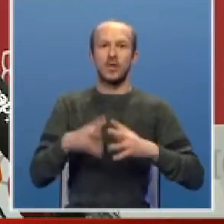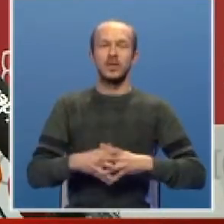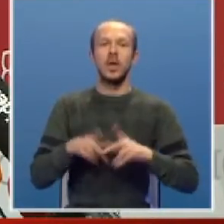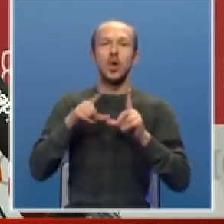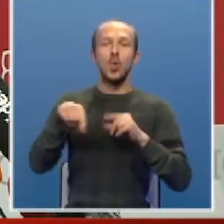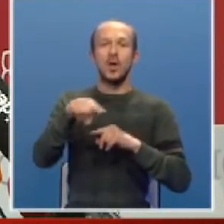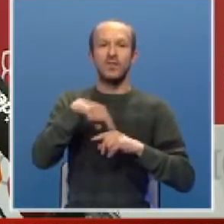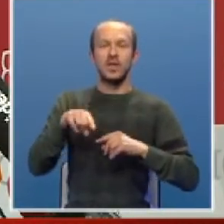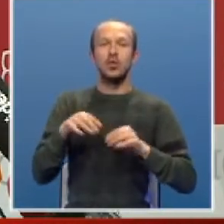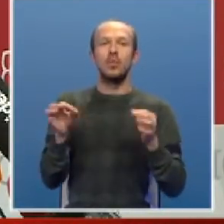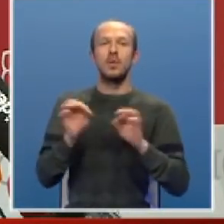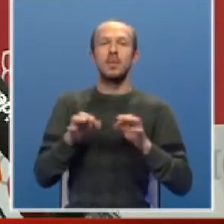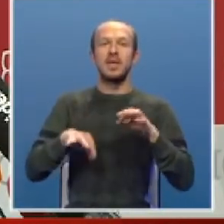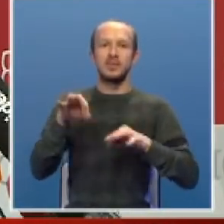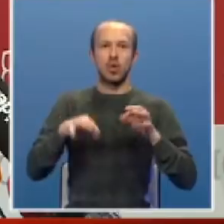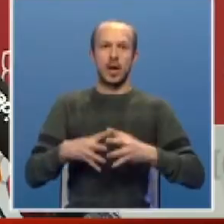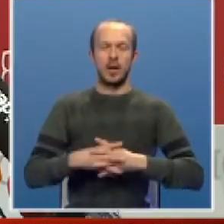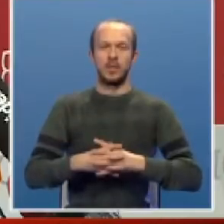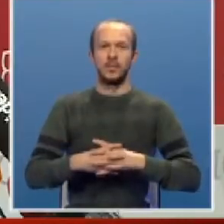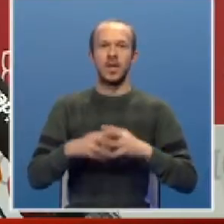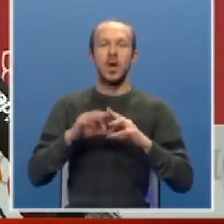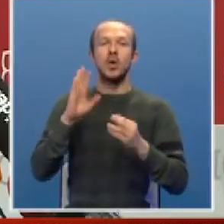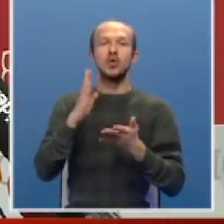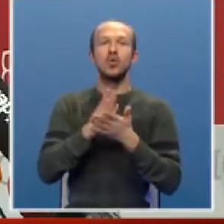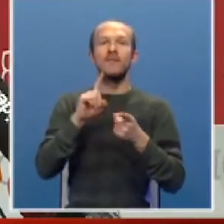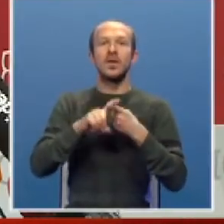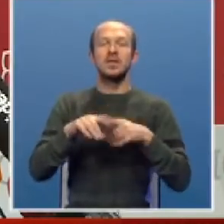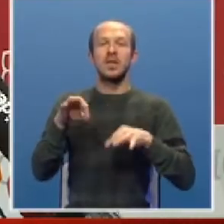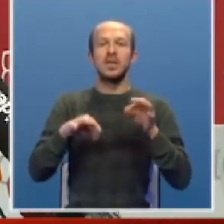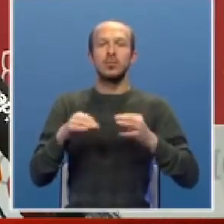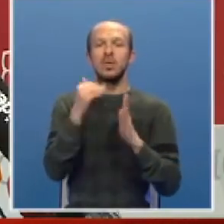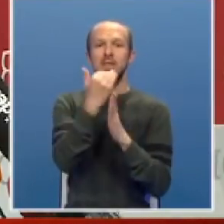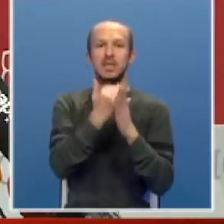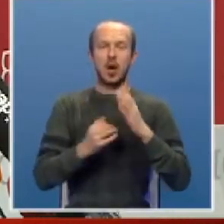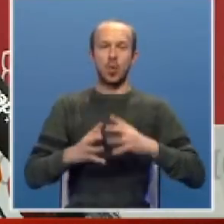okviru priprema za izbore, a oni su vezani za izborni zakon.